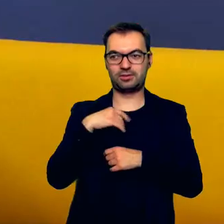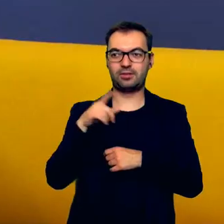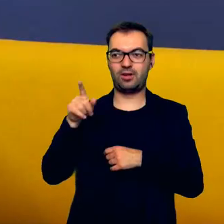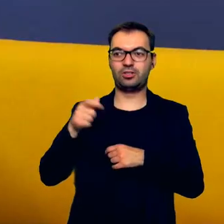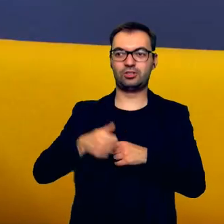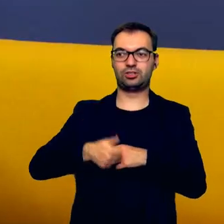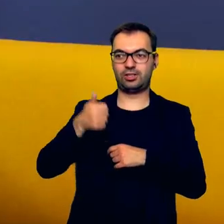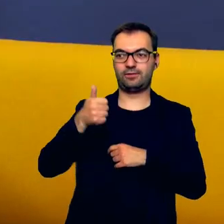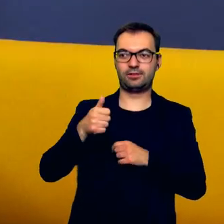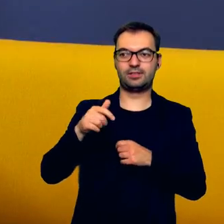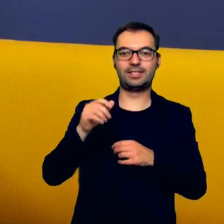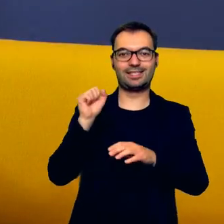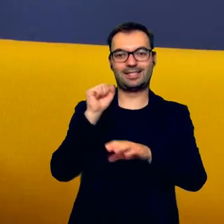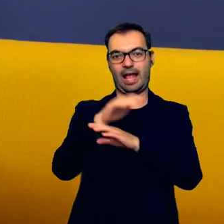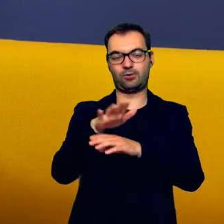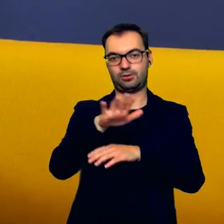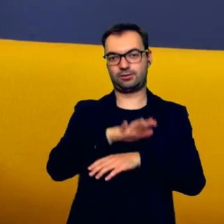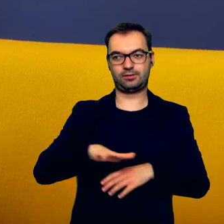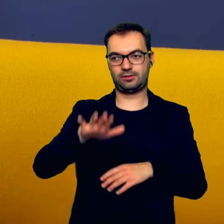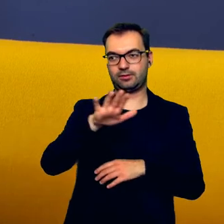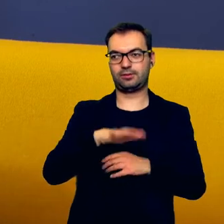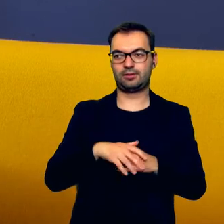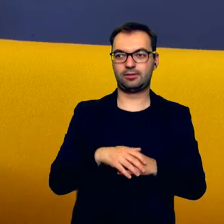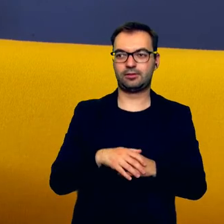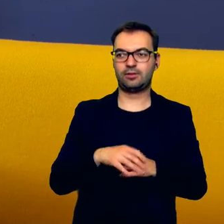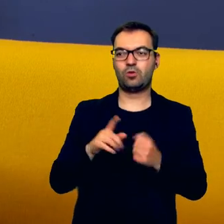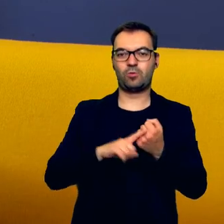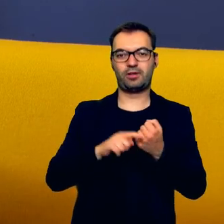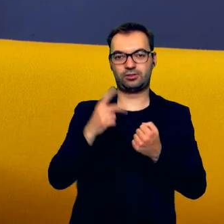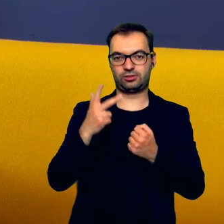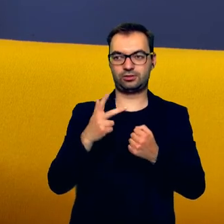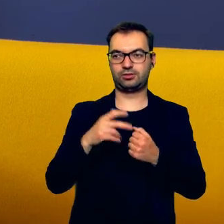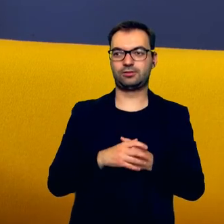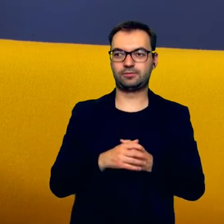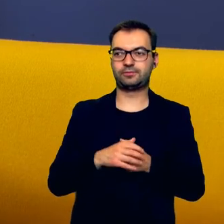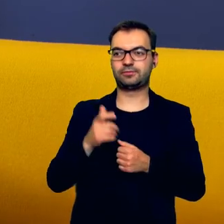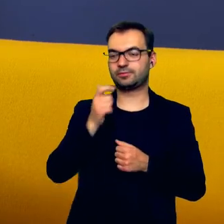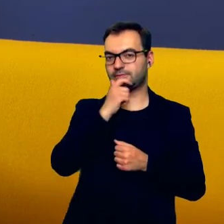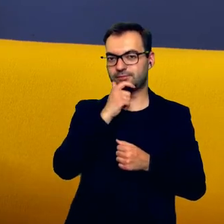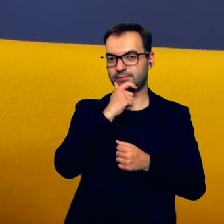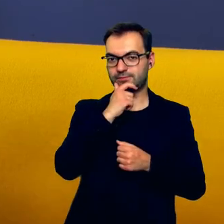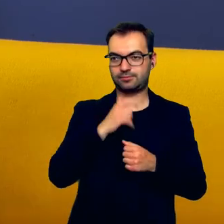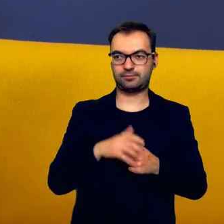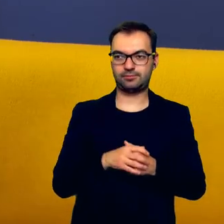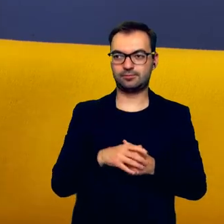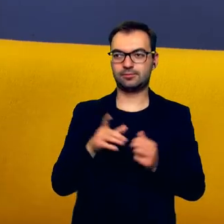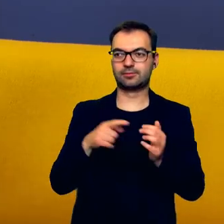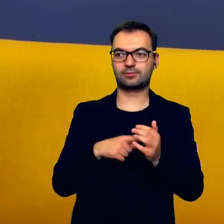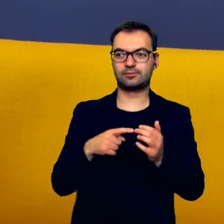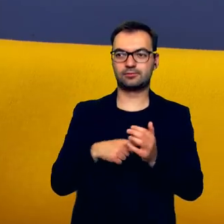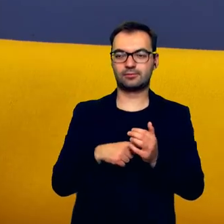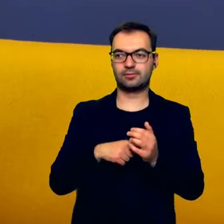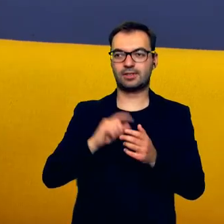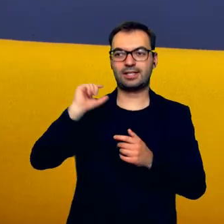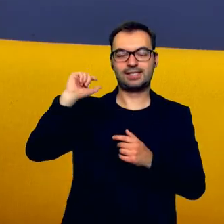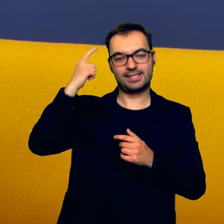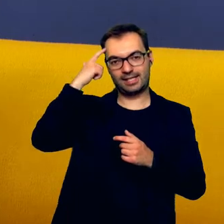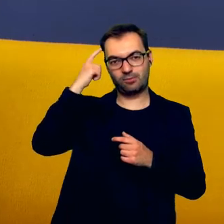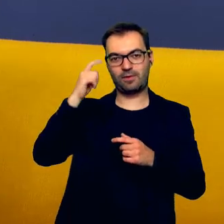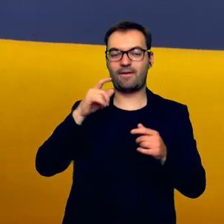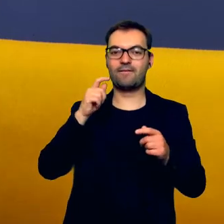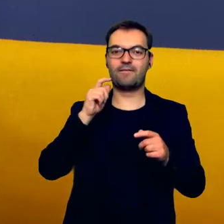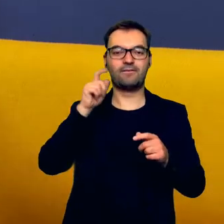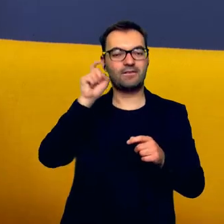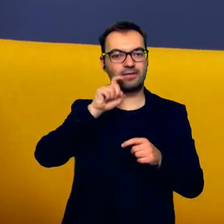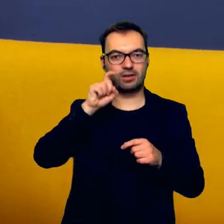on był szefem referatu Zachód. Był szefem ekspozytury numer 3, prawda, w Bydgoszczy. I to była centrala wywiadowcza,